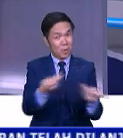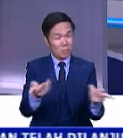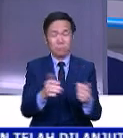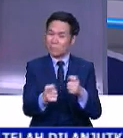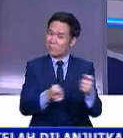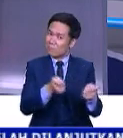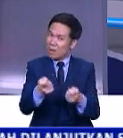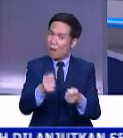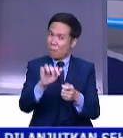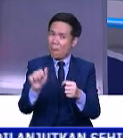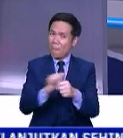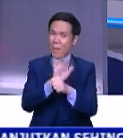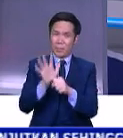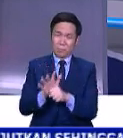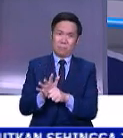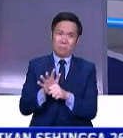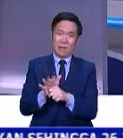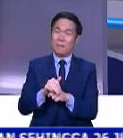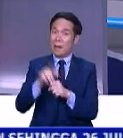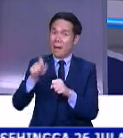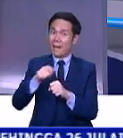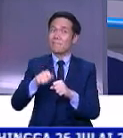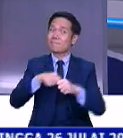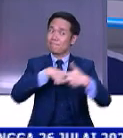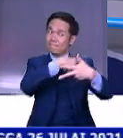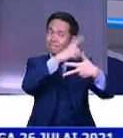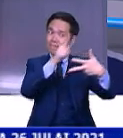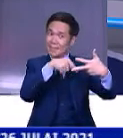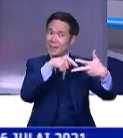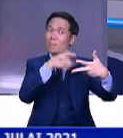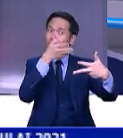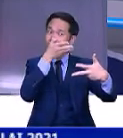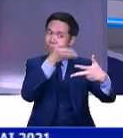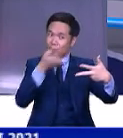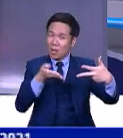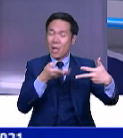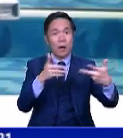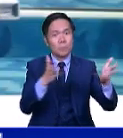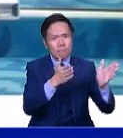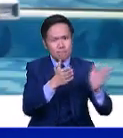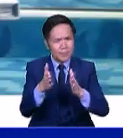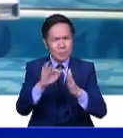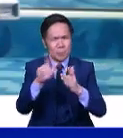pandemik dengan berpandukan kepada tiga paksi utama.